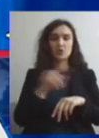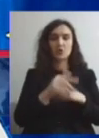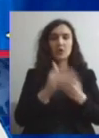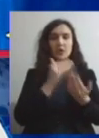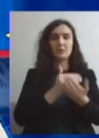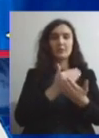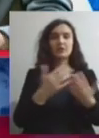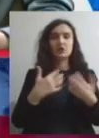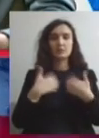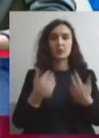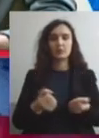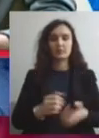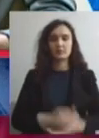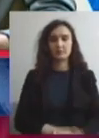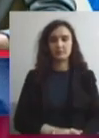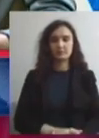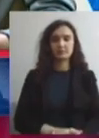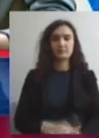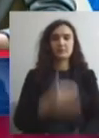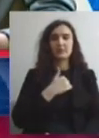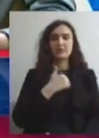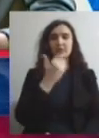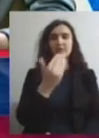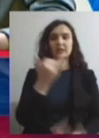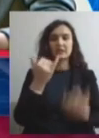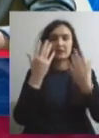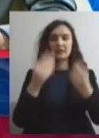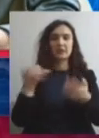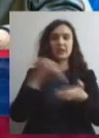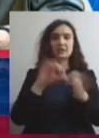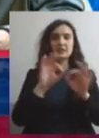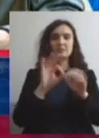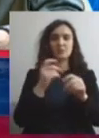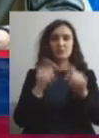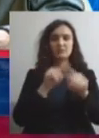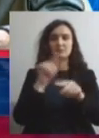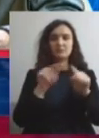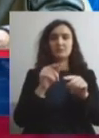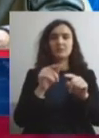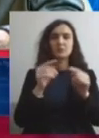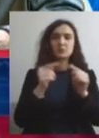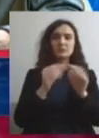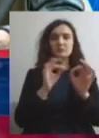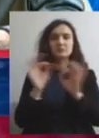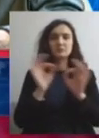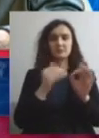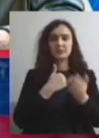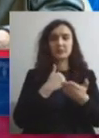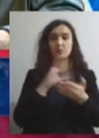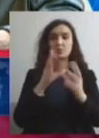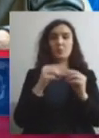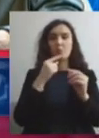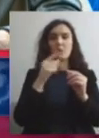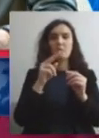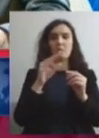ჯანმრთელობის კუთხით. ქალბატონო ეკატერინე, მინდა თქვენი დღევანდელი განცხადების დაზუსტებაც გთხოვოთ, იმიტომ რომ დღეს თქვით, რომ პიკი საერთოდ არ გვაქვს ქვეყანაში,